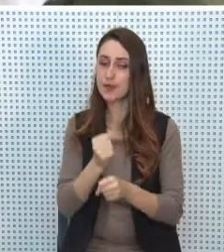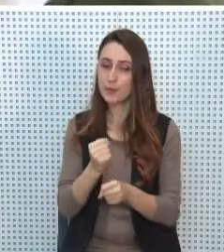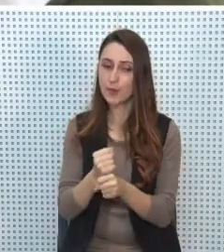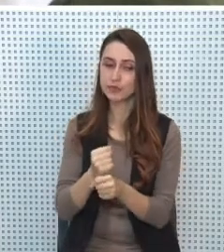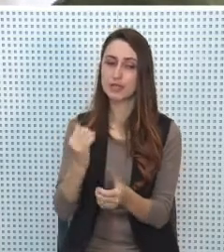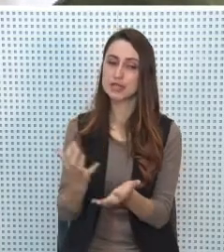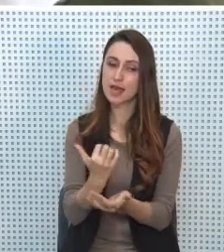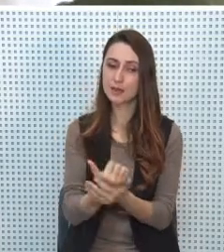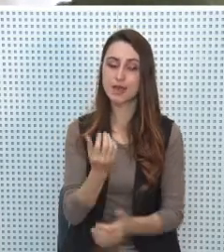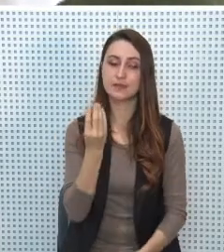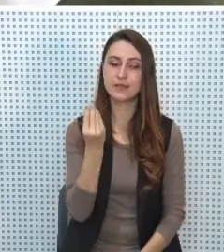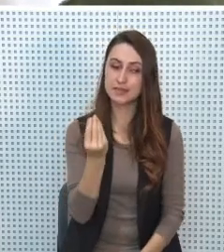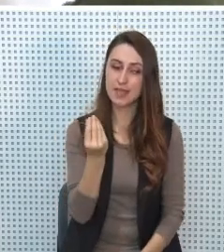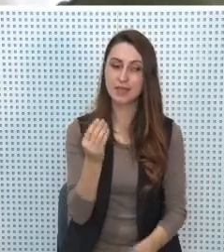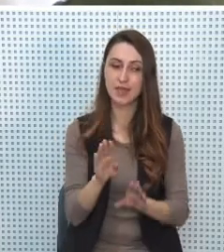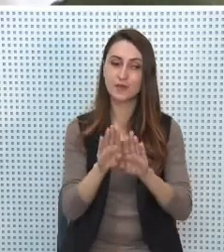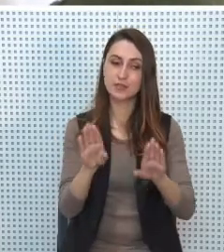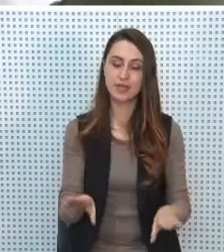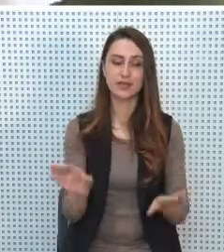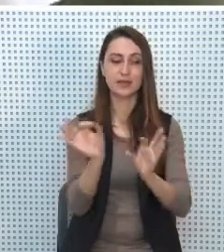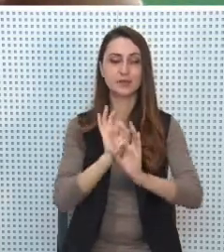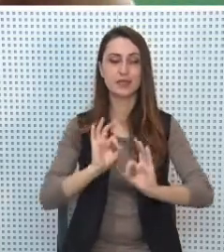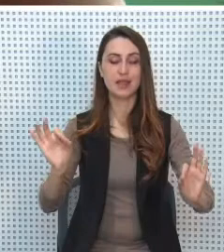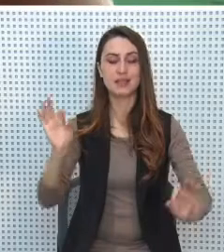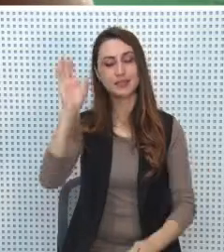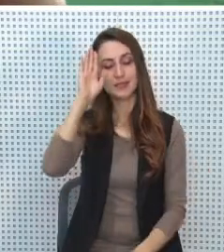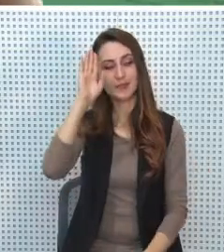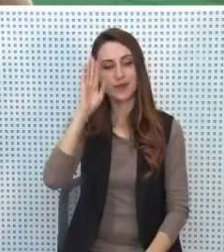деньги. То есть вот такие у меня прекрасные парни.